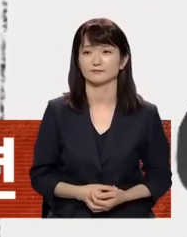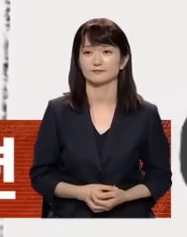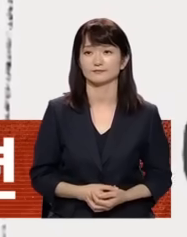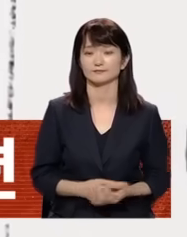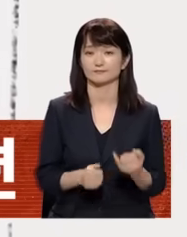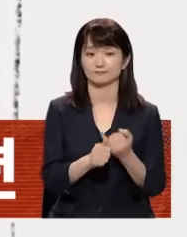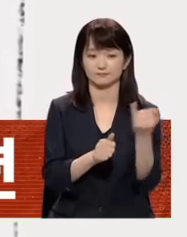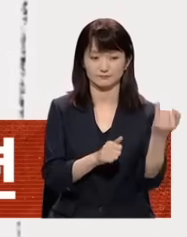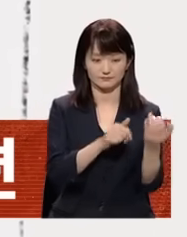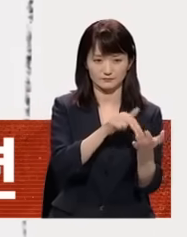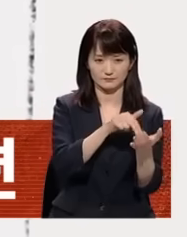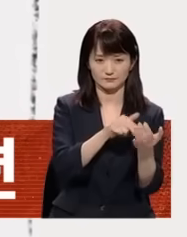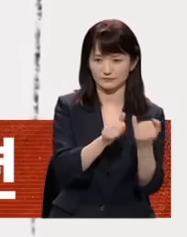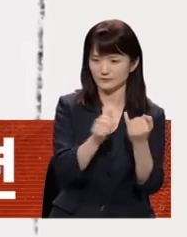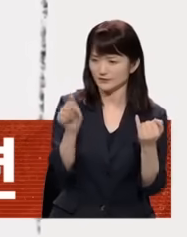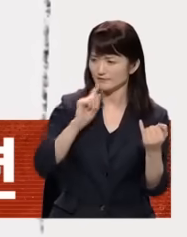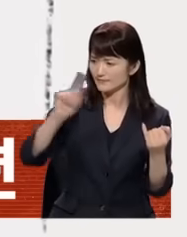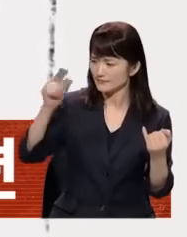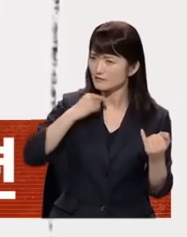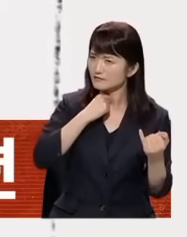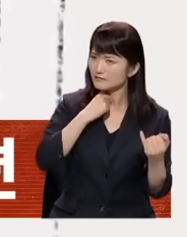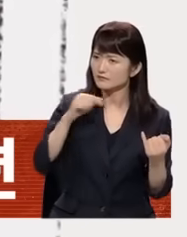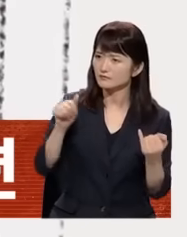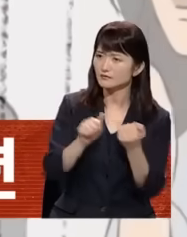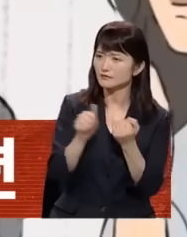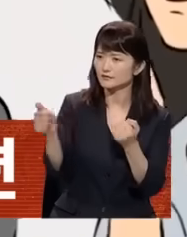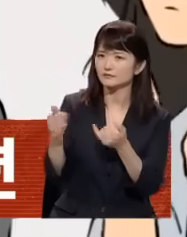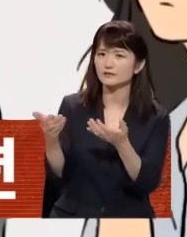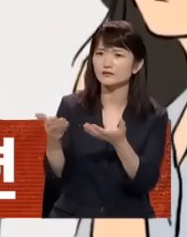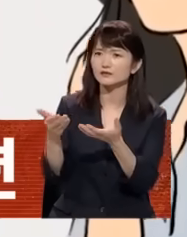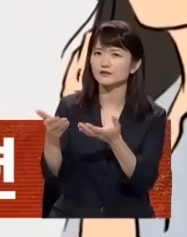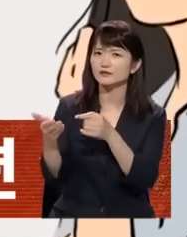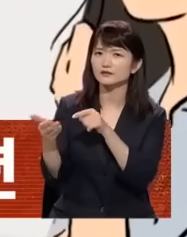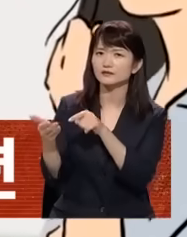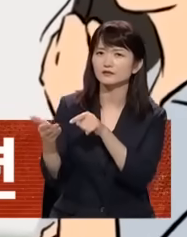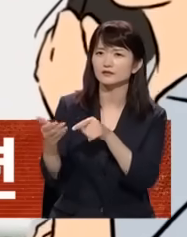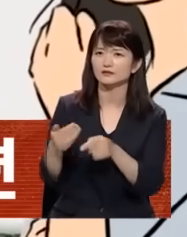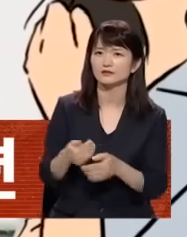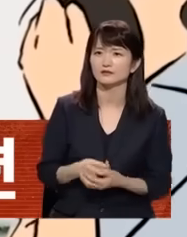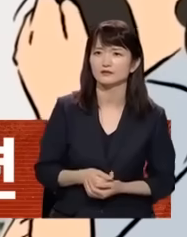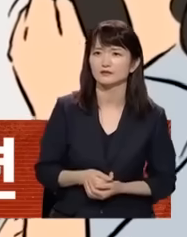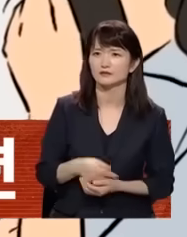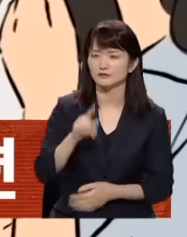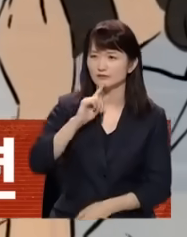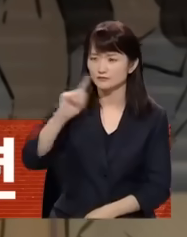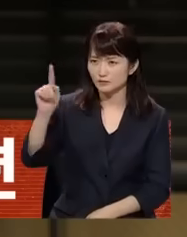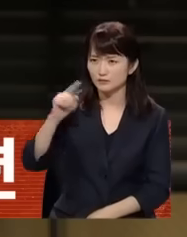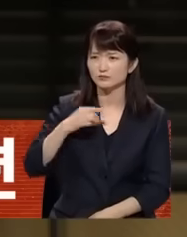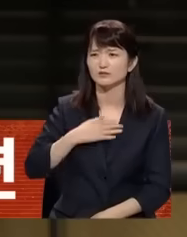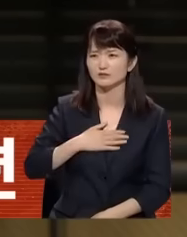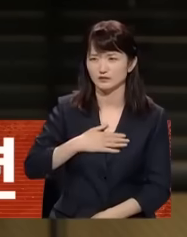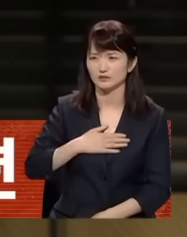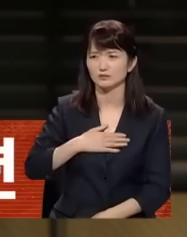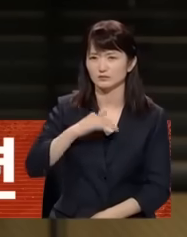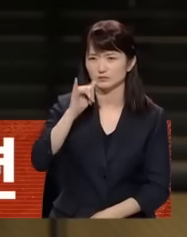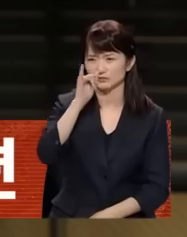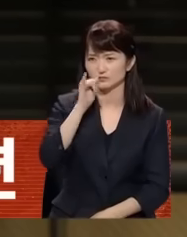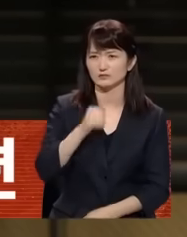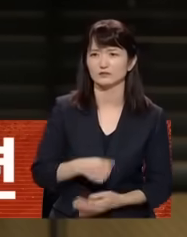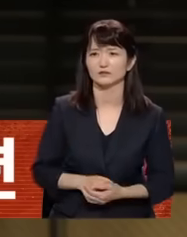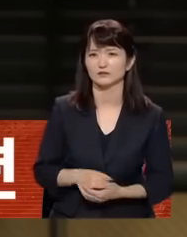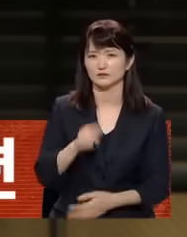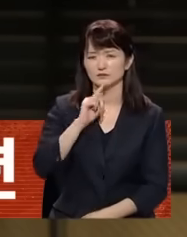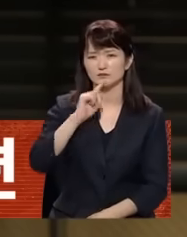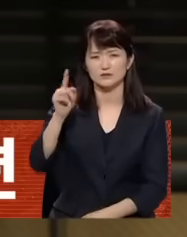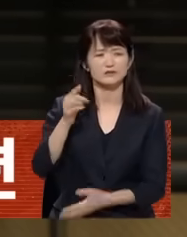박씨 안에 입장에서 남편을 좀 고소하고 싶었지만 또 남편 직업이 이게 사실 또 만약에 고소하게 되면 알려지는 직업이기 때문에